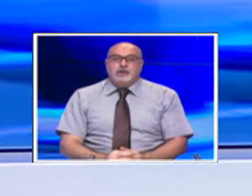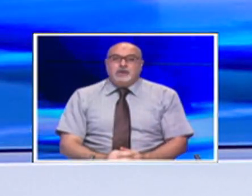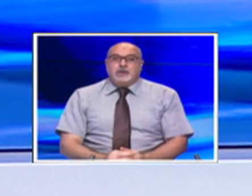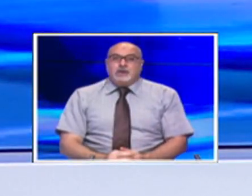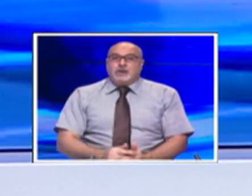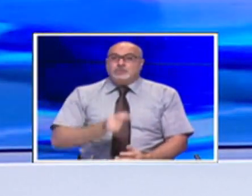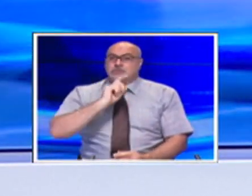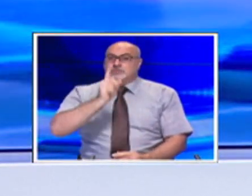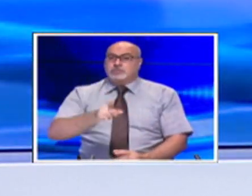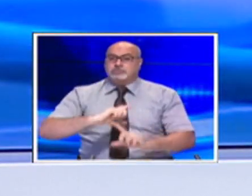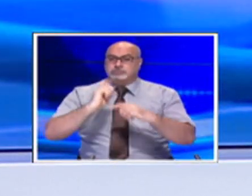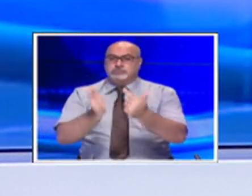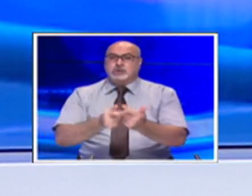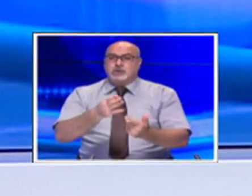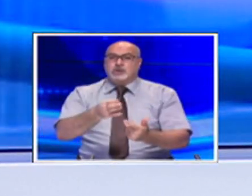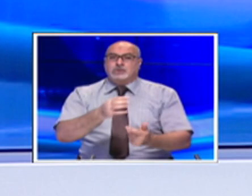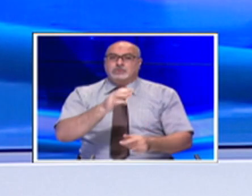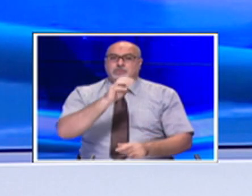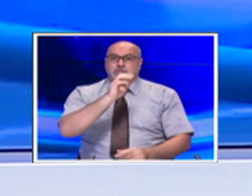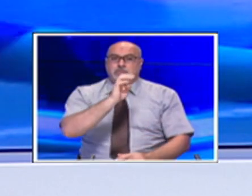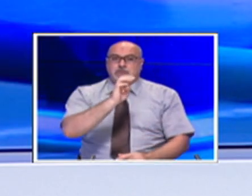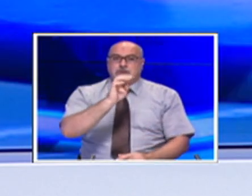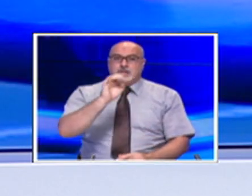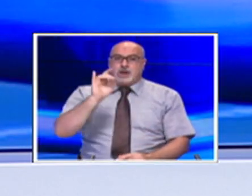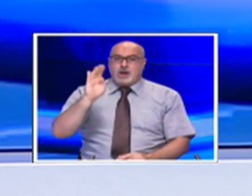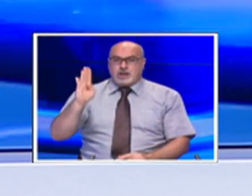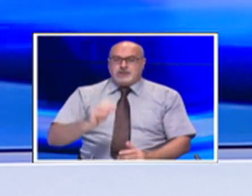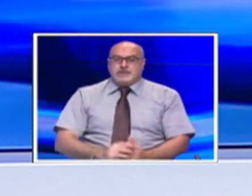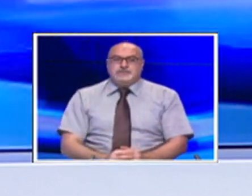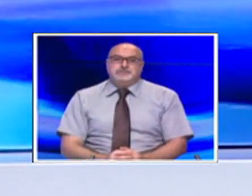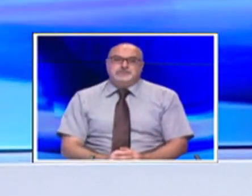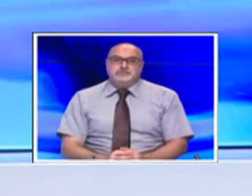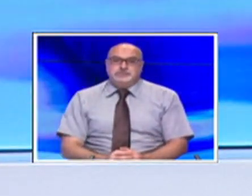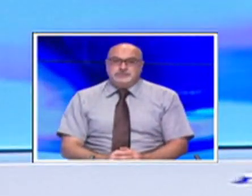أصدر أمرا بالقبض ضد المتهم بالقصير غالي.